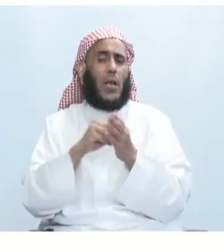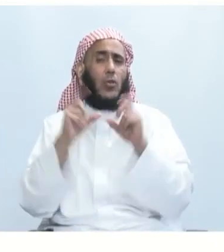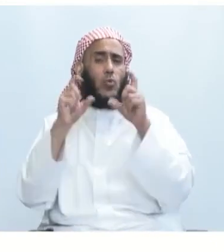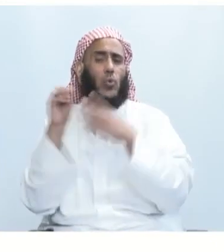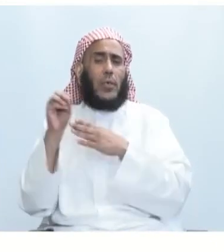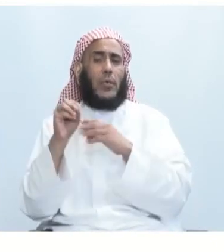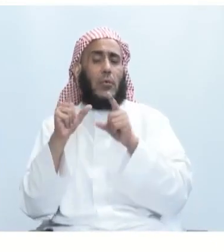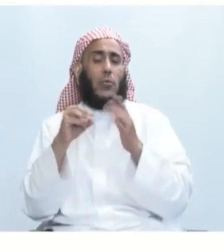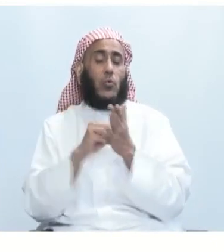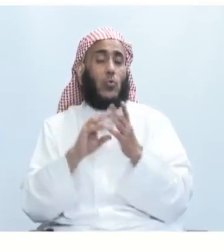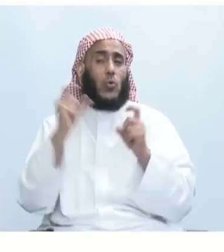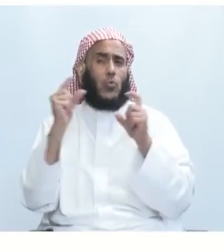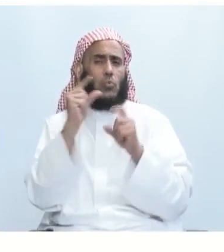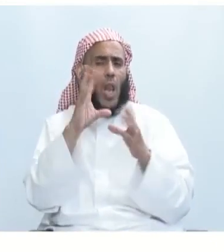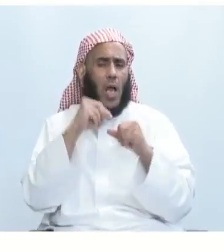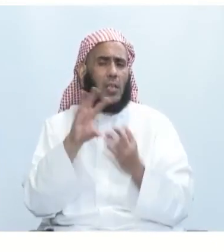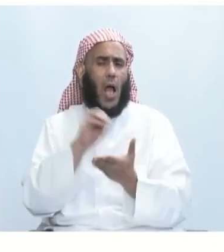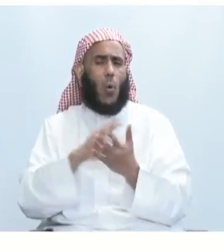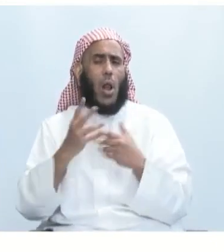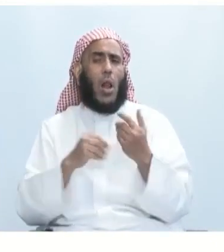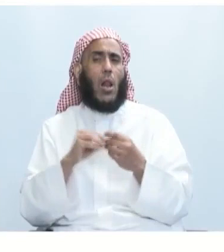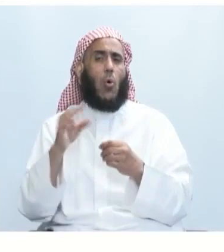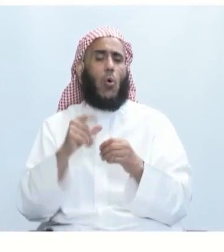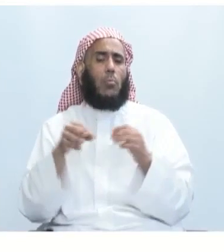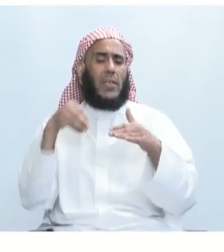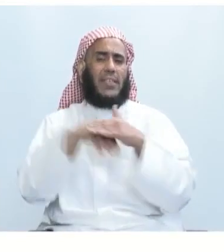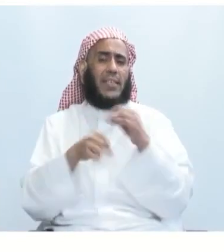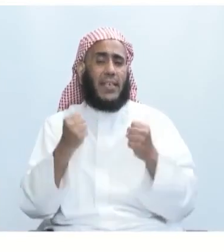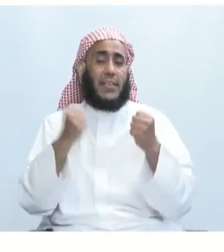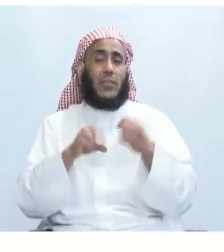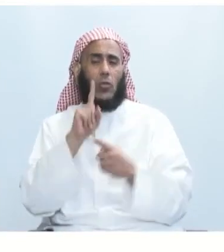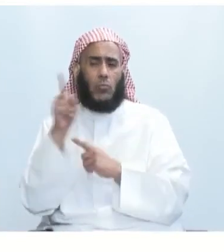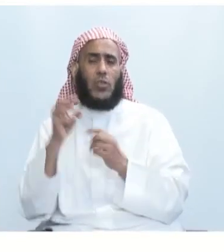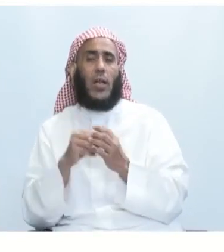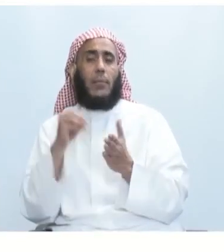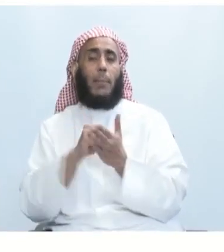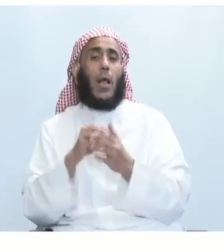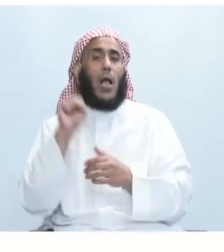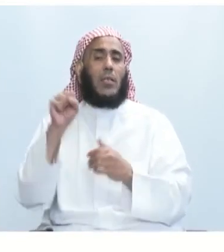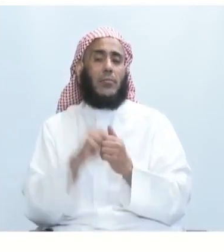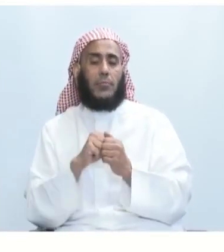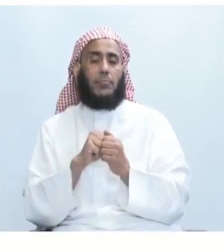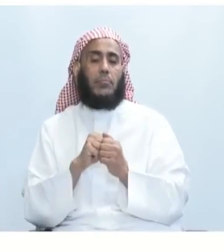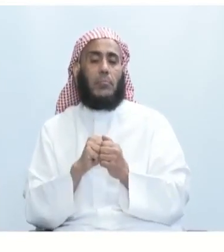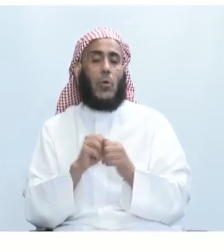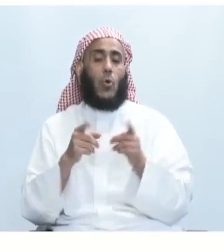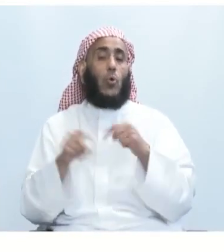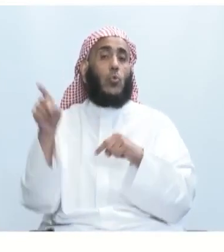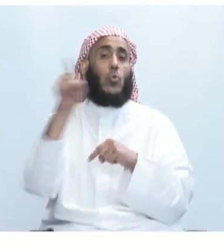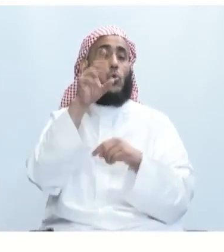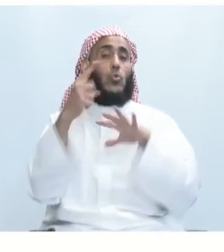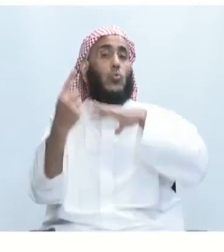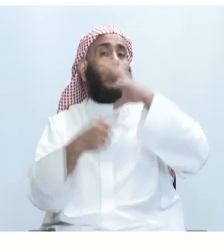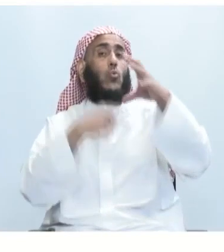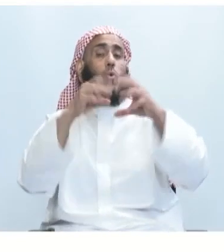وكذلك مصطلحات تتضمن الصوره الاخرى وكذا وهنا قمره القياده وهكذا فنذكر مصطلحات الخاصه مثلا هنا خطوط الطول والعرض الجهات